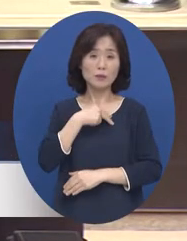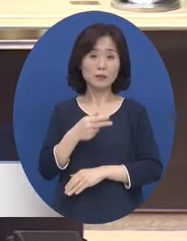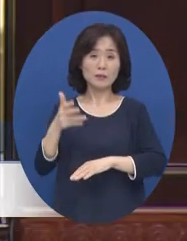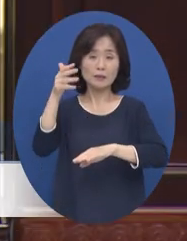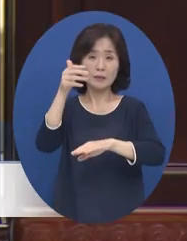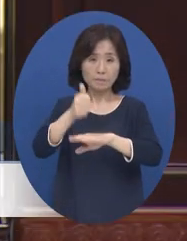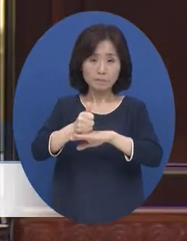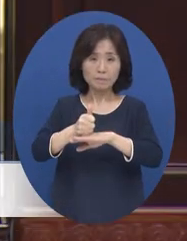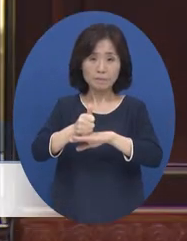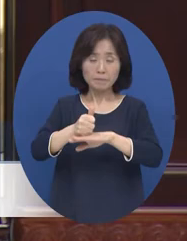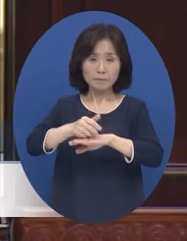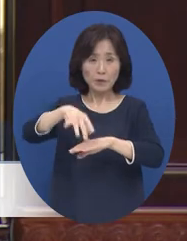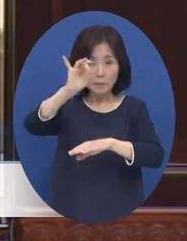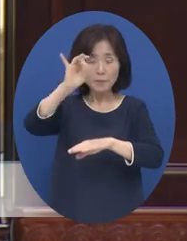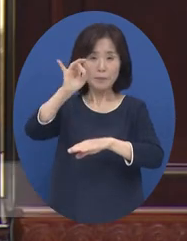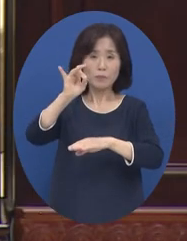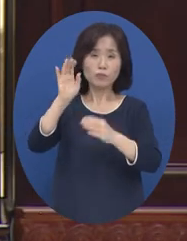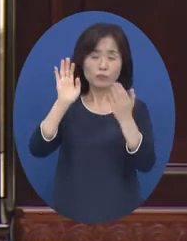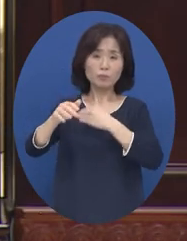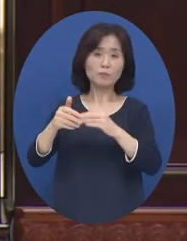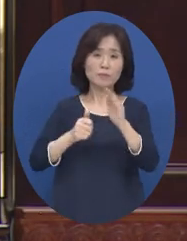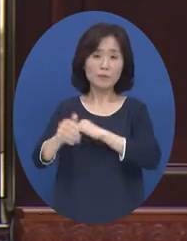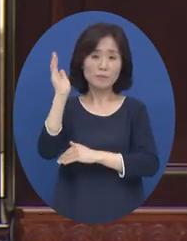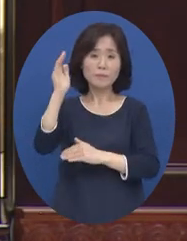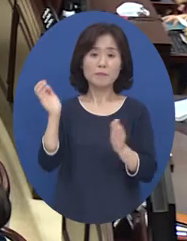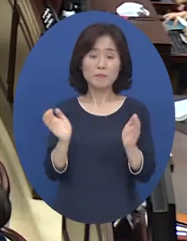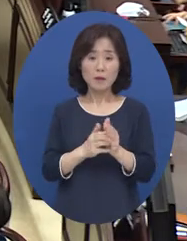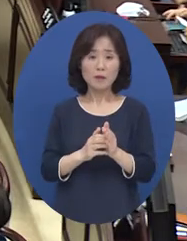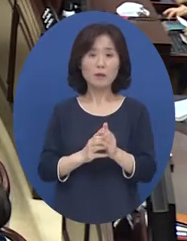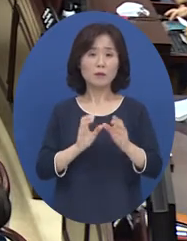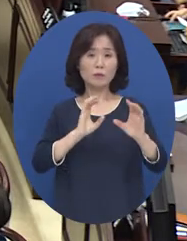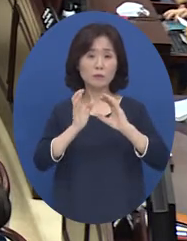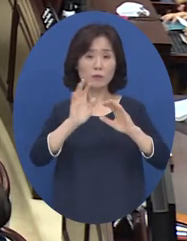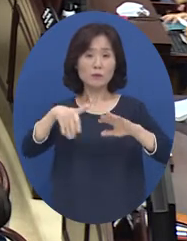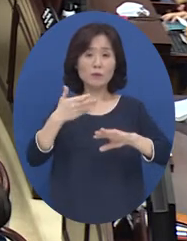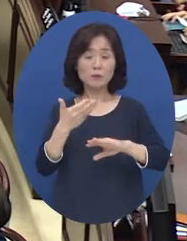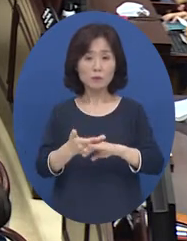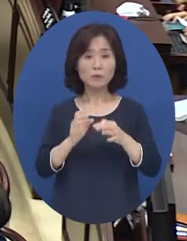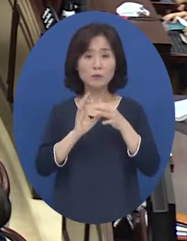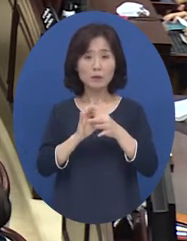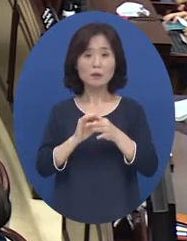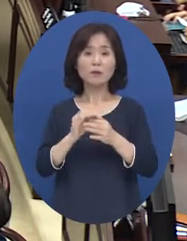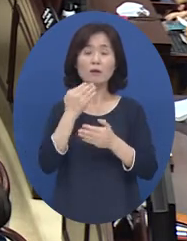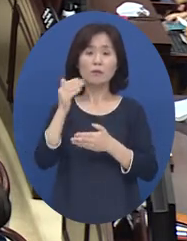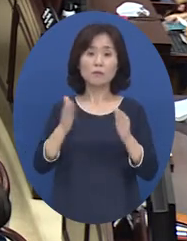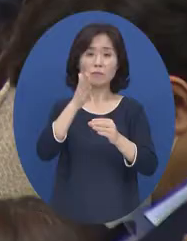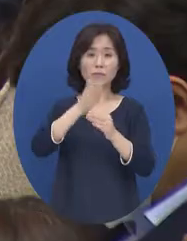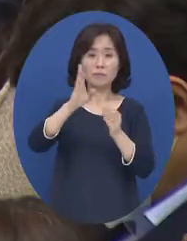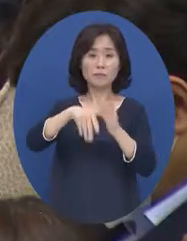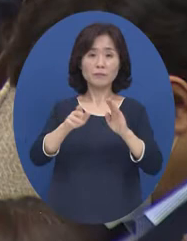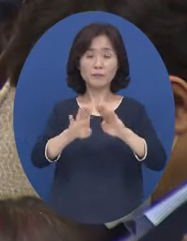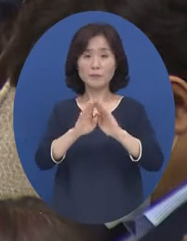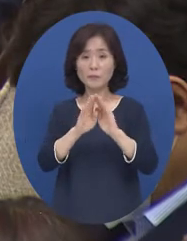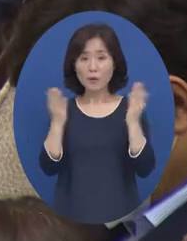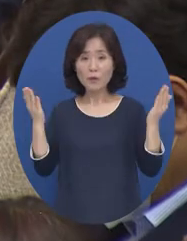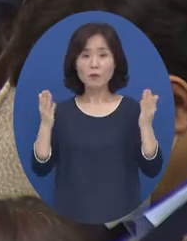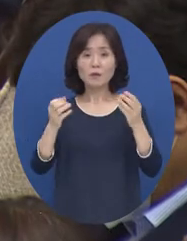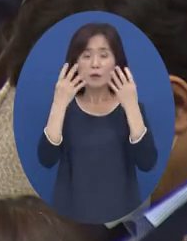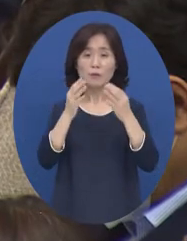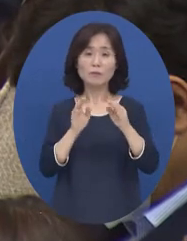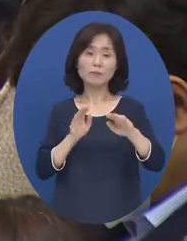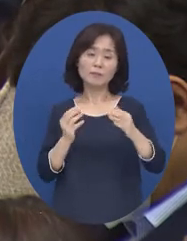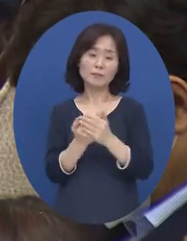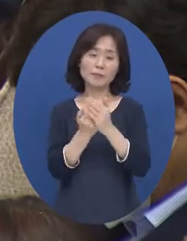대표 연설을 했습니다 밖은 설 대표는 소통과 혁신으로 경제 중심 시대를 열어 새로운 도약의 계기를 만들겠다 고